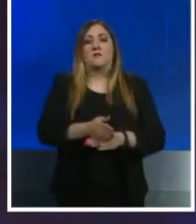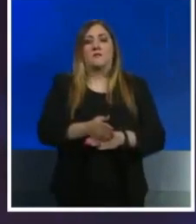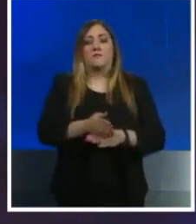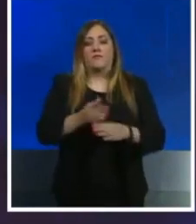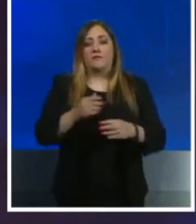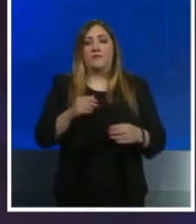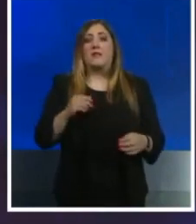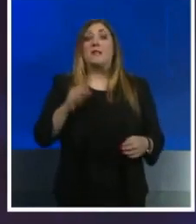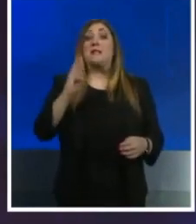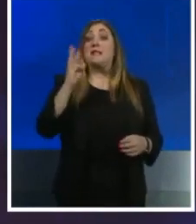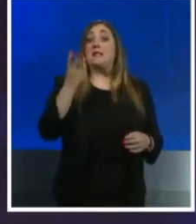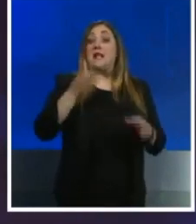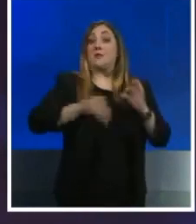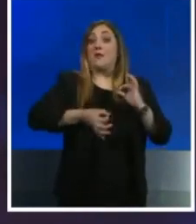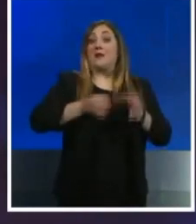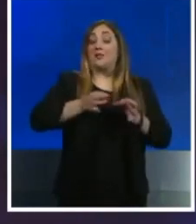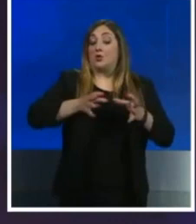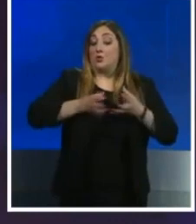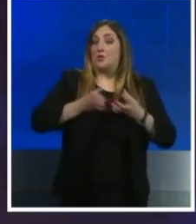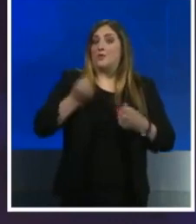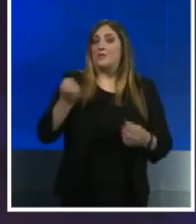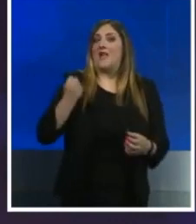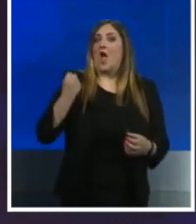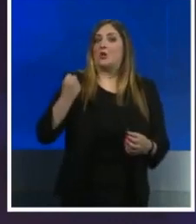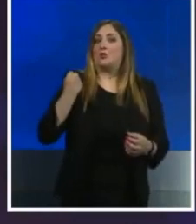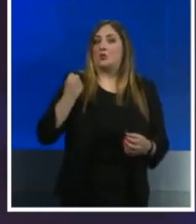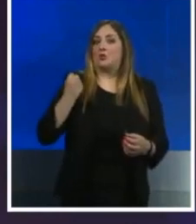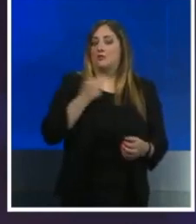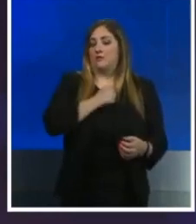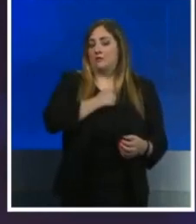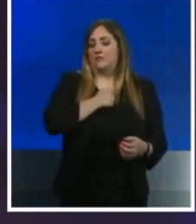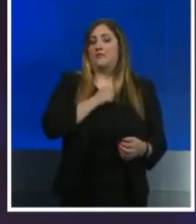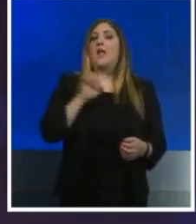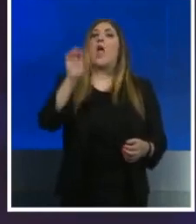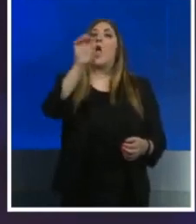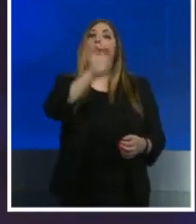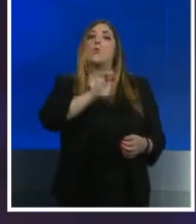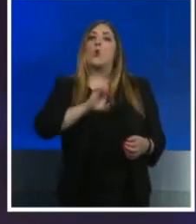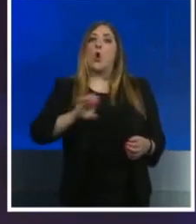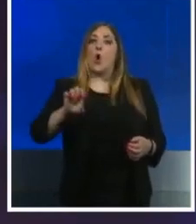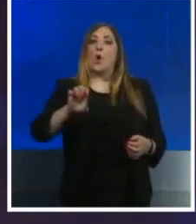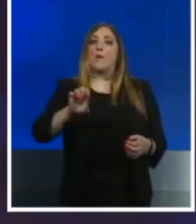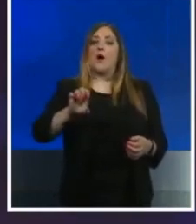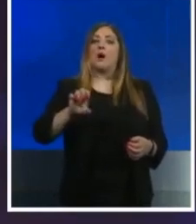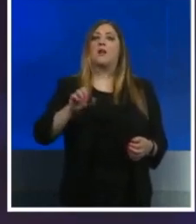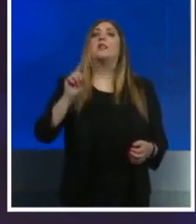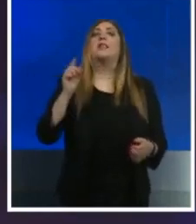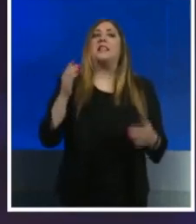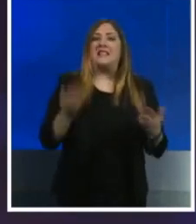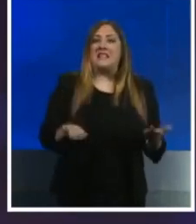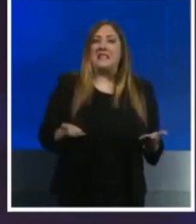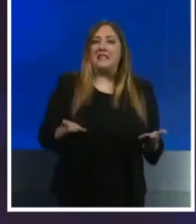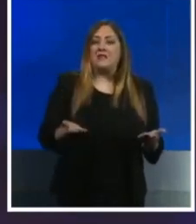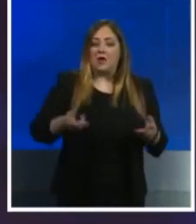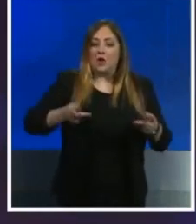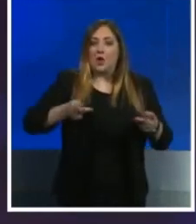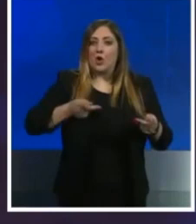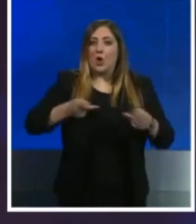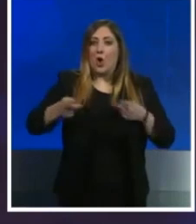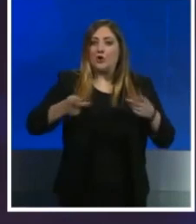grup psaħtu fil-Parlament Ewropew titrazzan l-arroganza tal